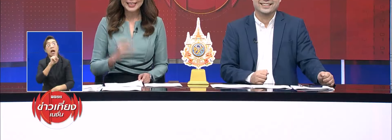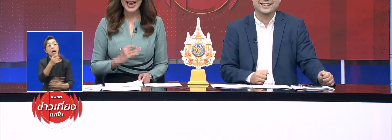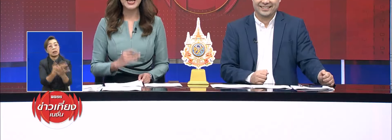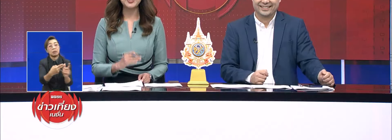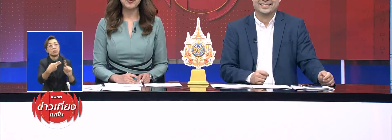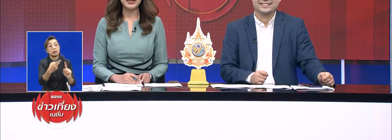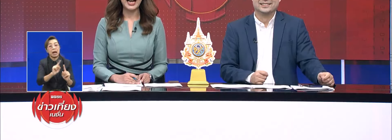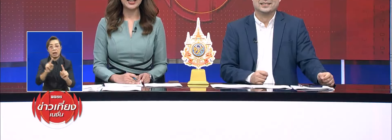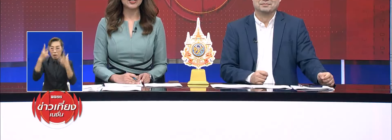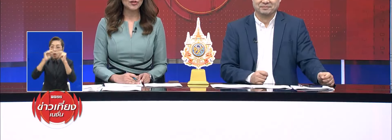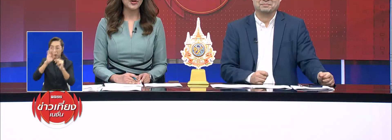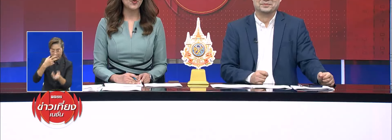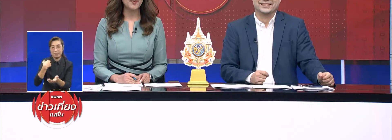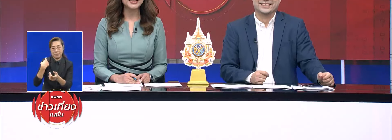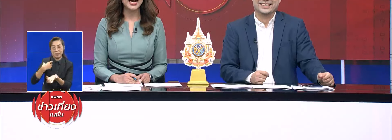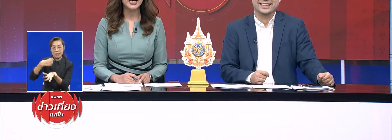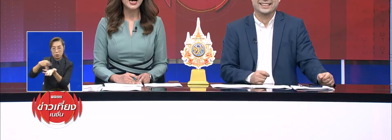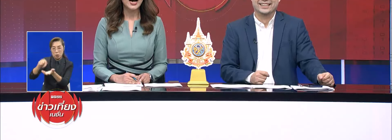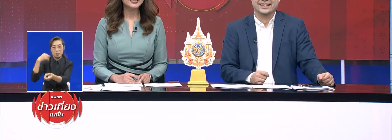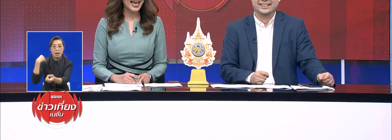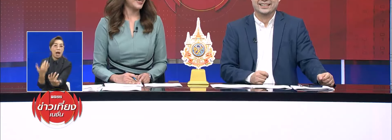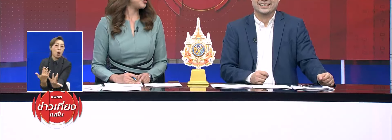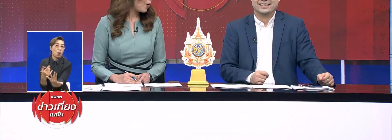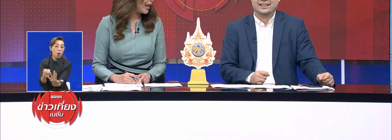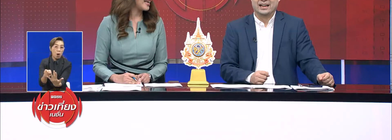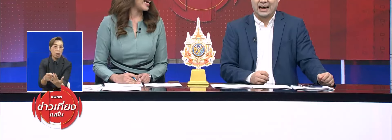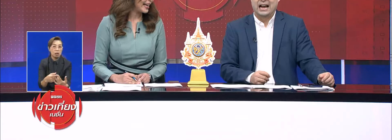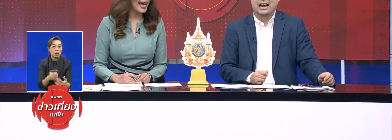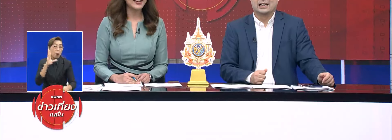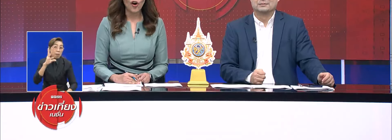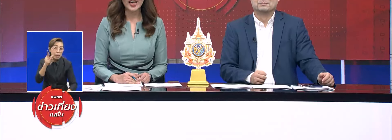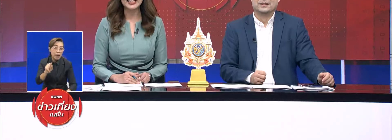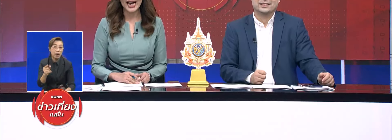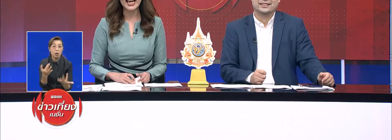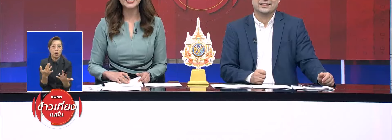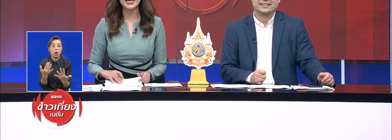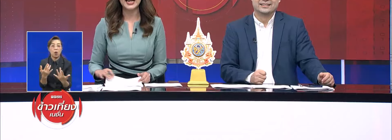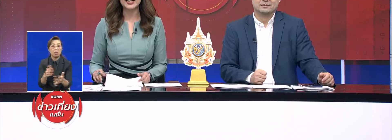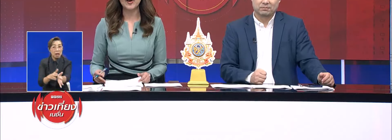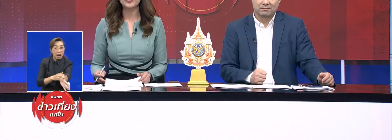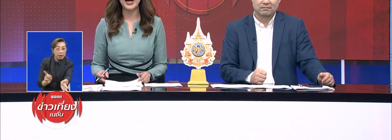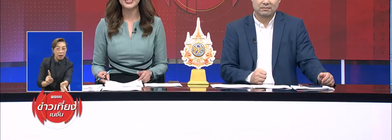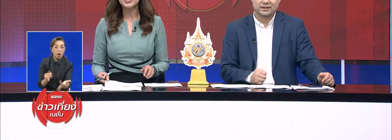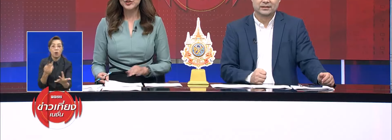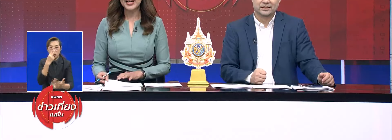อกว่าแจกแน่นอนเหมือนกันก็ต้องรอดูว่ามันจะแจกในช่วงเวลาไหนกันแน่รอกันอีกนานแค่ไหนนะค